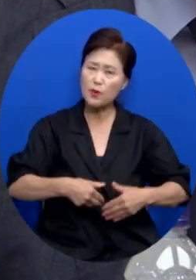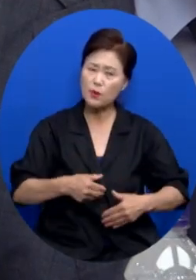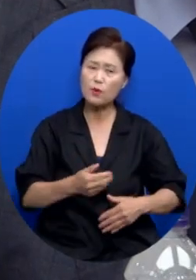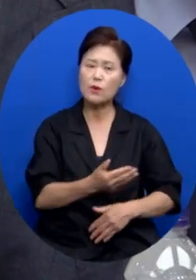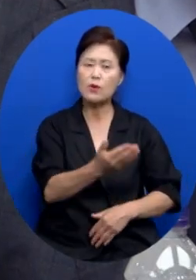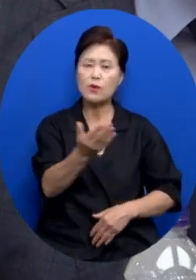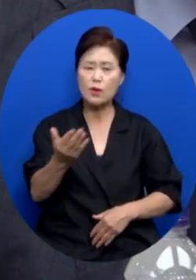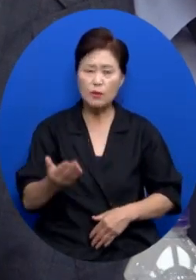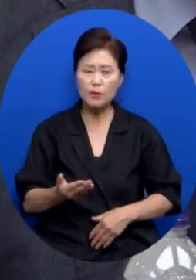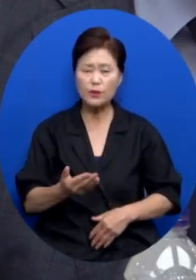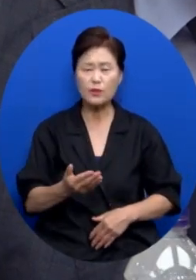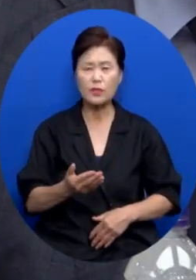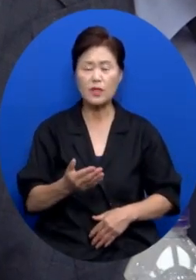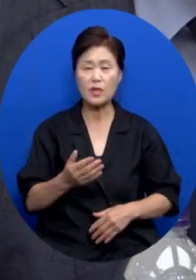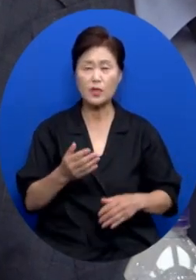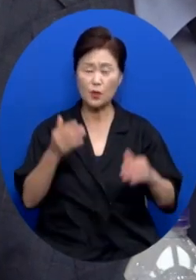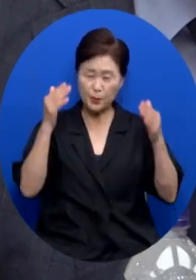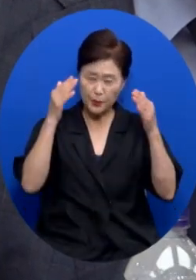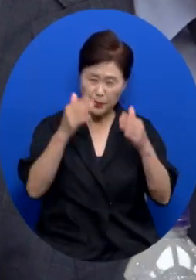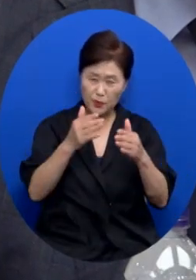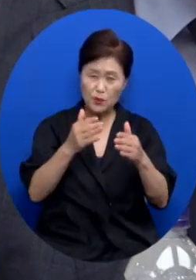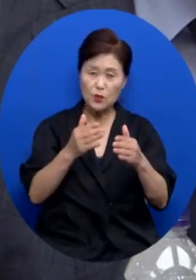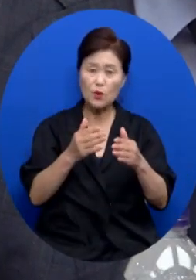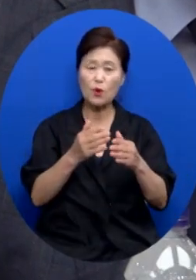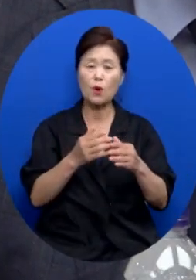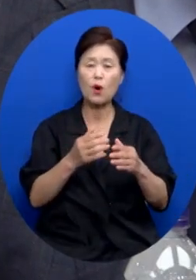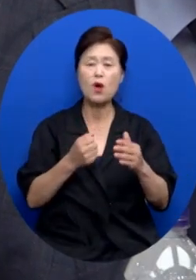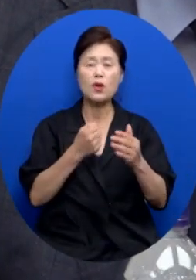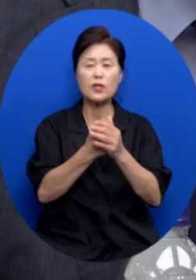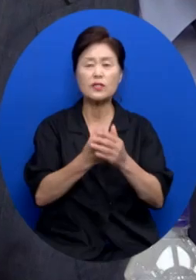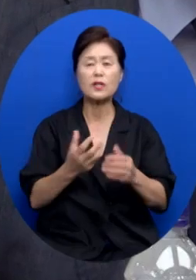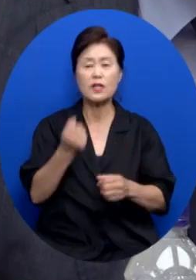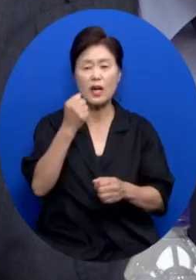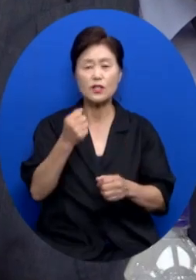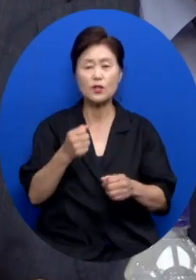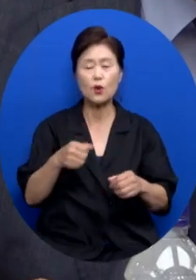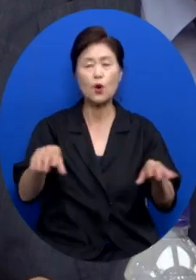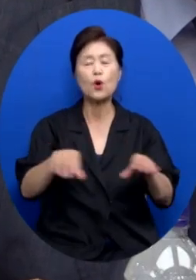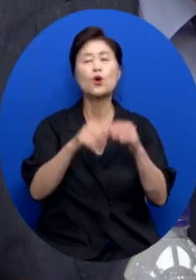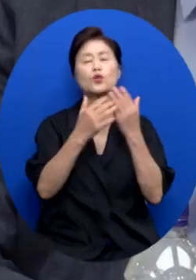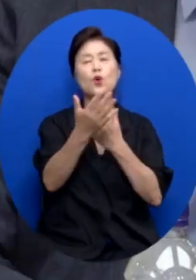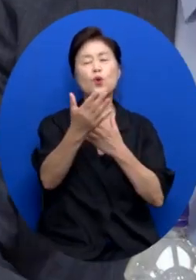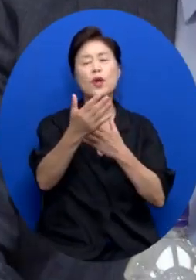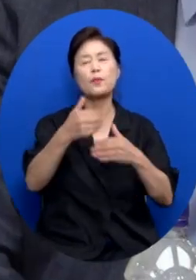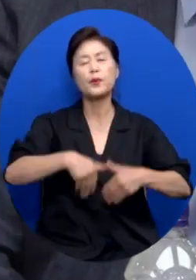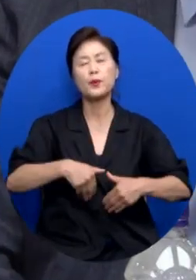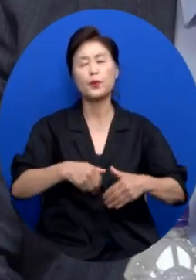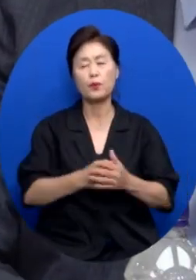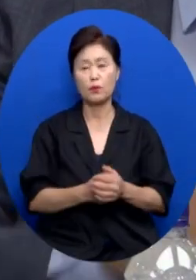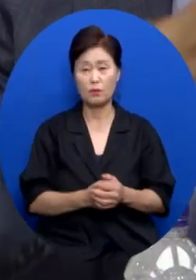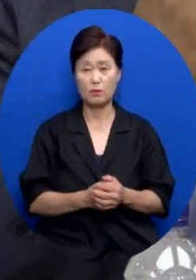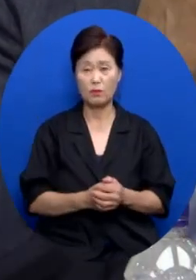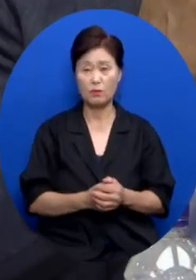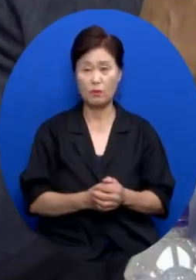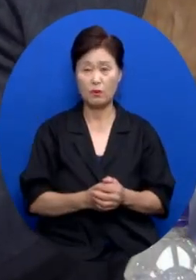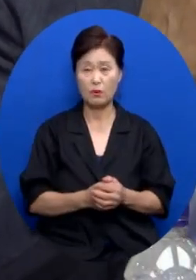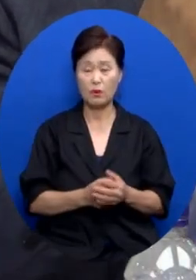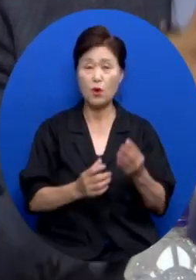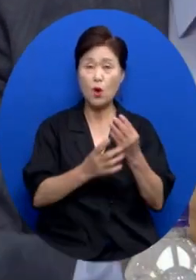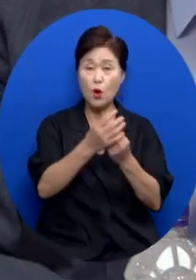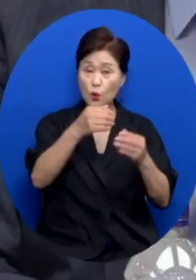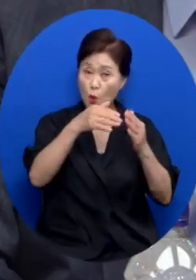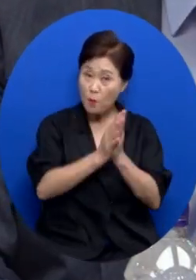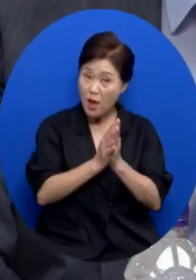여러분들이 지배를 시켜주고 합리적인 결정을 가지고 총회 나가야 되는 그런 상황이에요. 통폐합이라는 것이 없어지는 것이